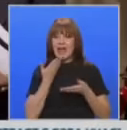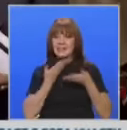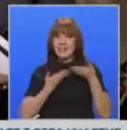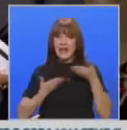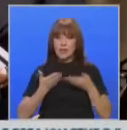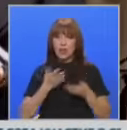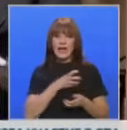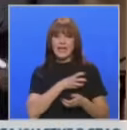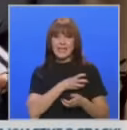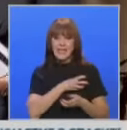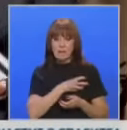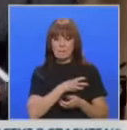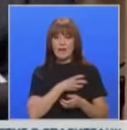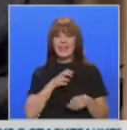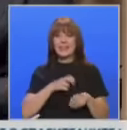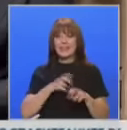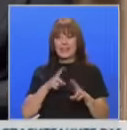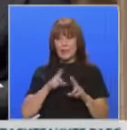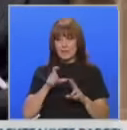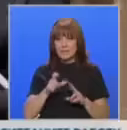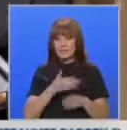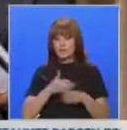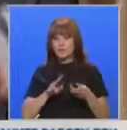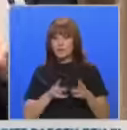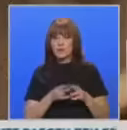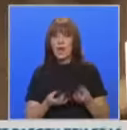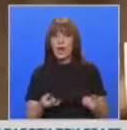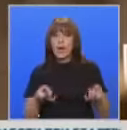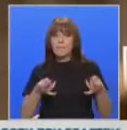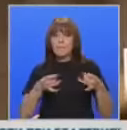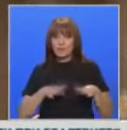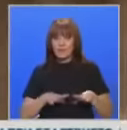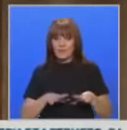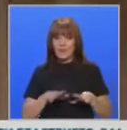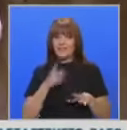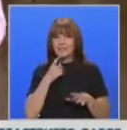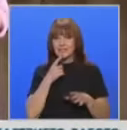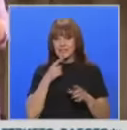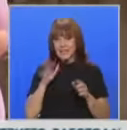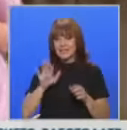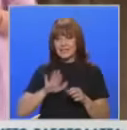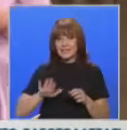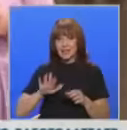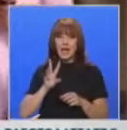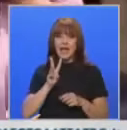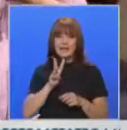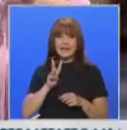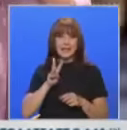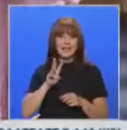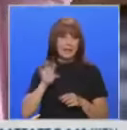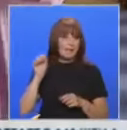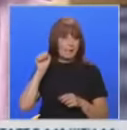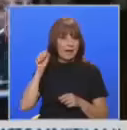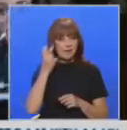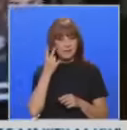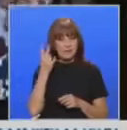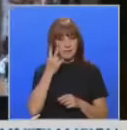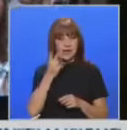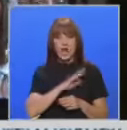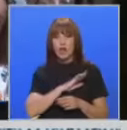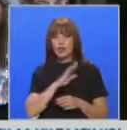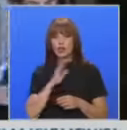между ГЕРБ, ППДБ и ДПС е подновен с новия политически сезон. Той обяви, че трите парламентарни групи са се разбрали до